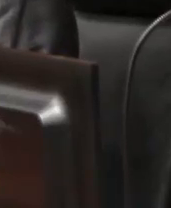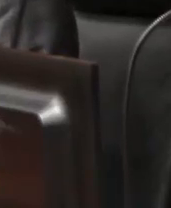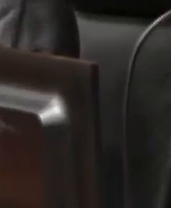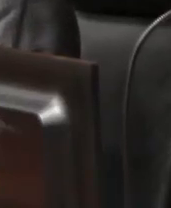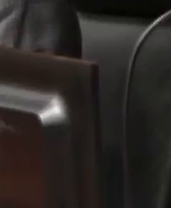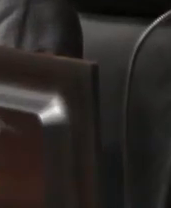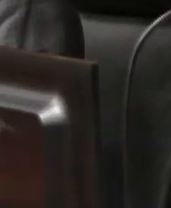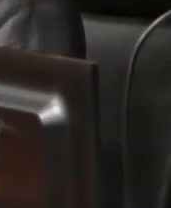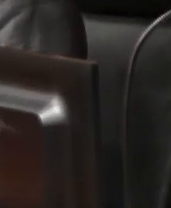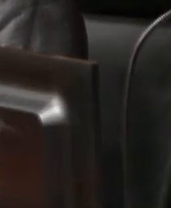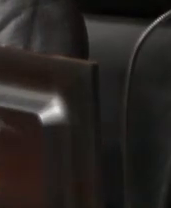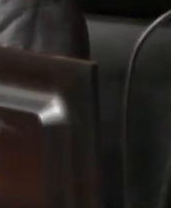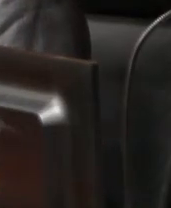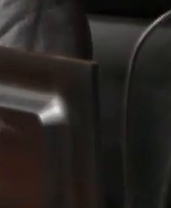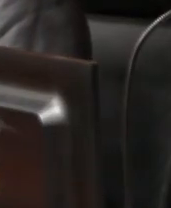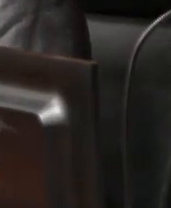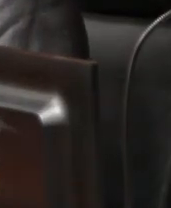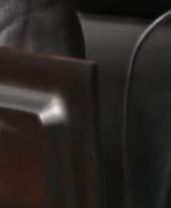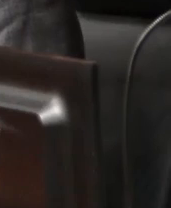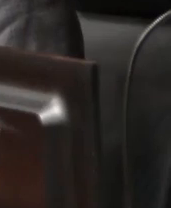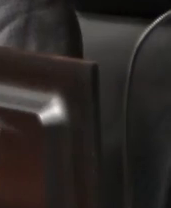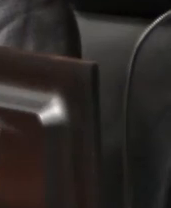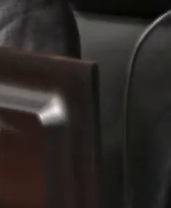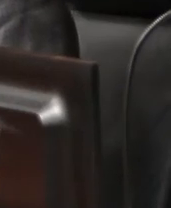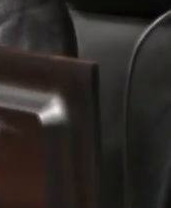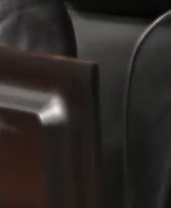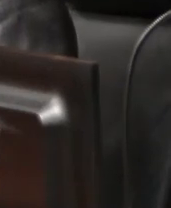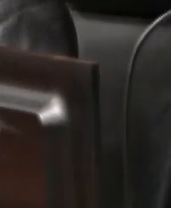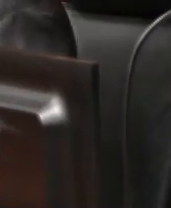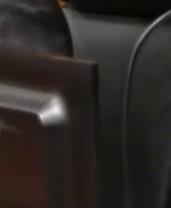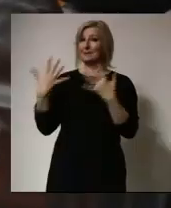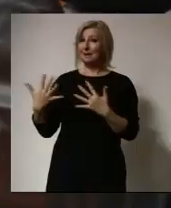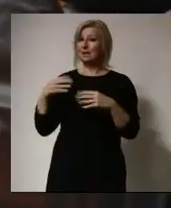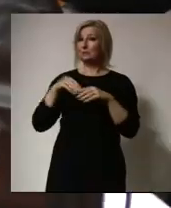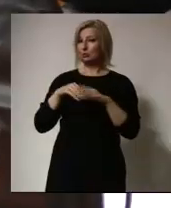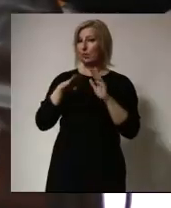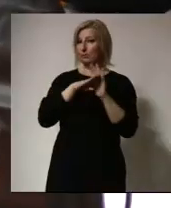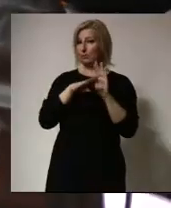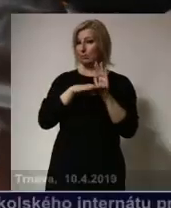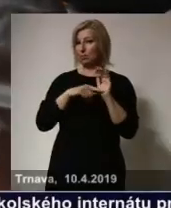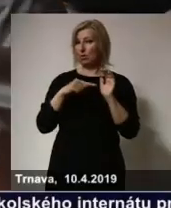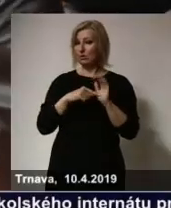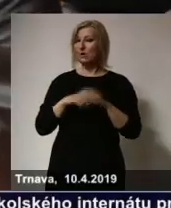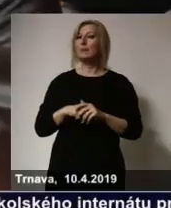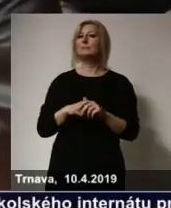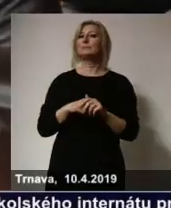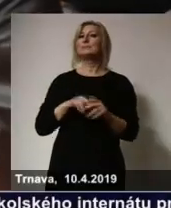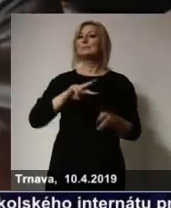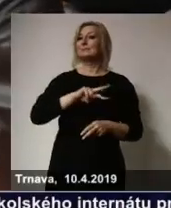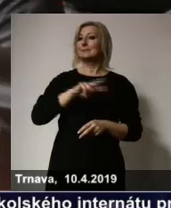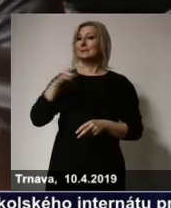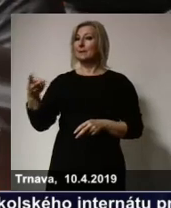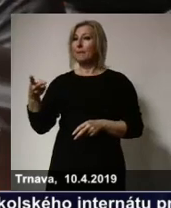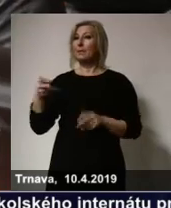pánov poslancov a pani poslankyň. Bodom číslo 10 schváleného programu je zámena pozemkov medzi Trnavským